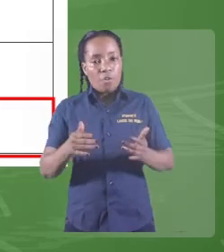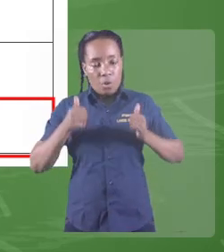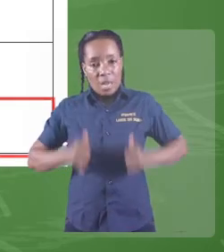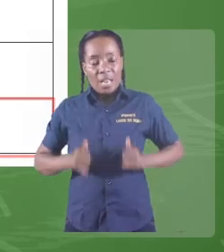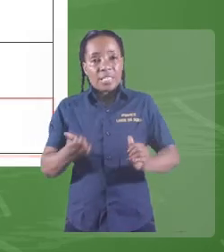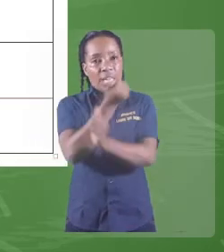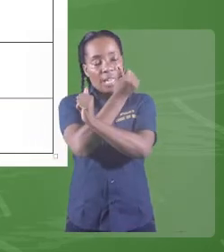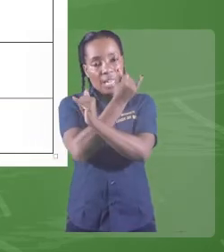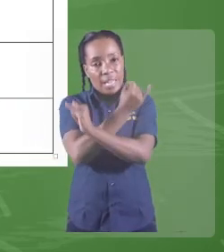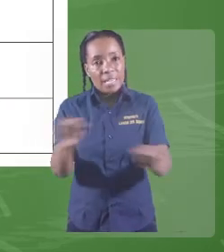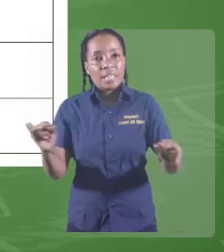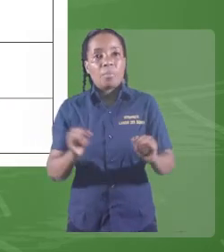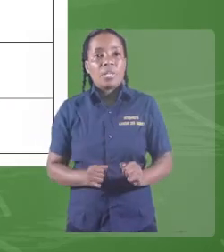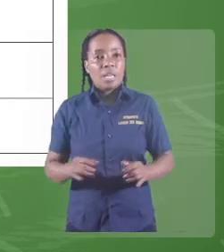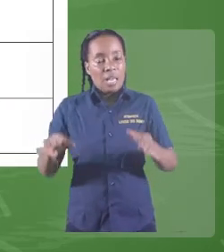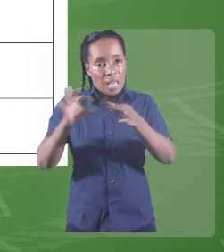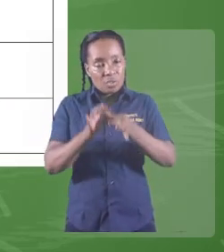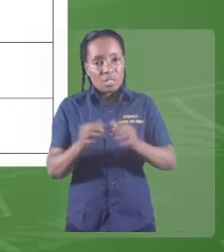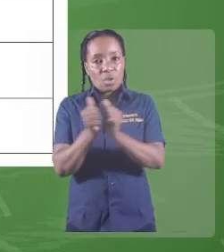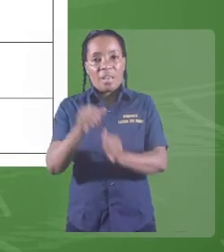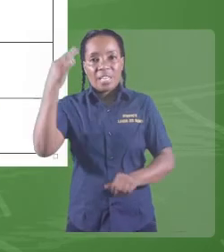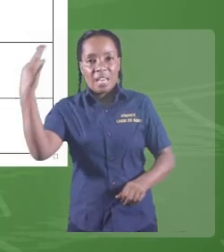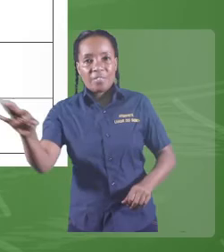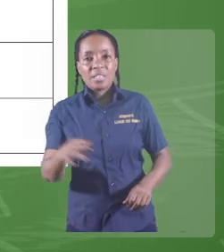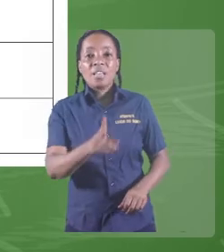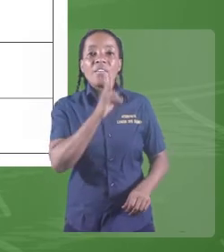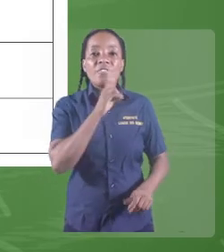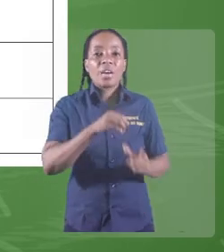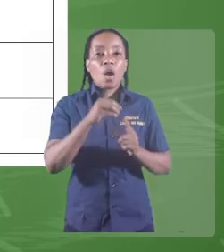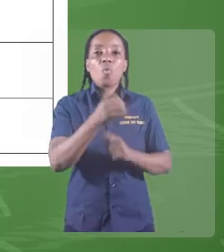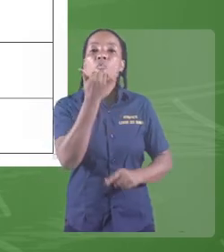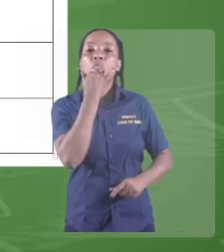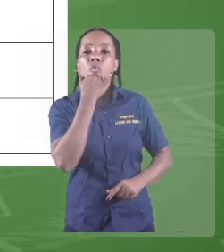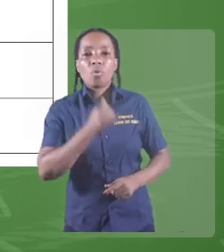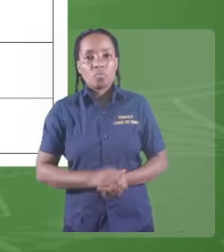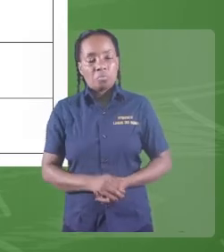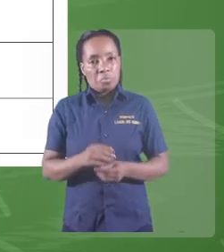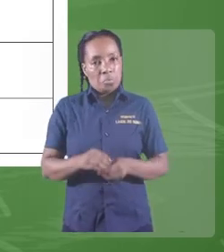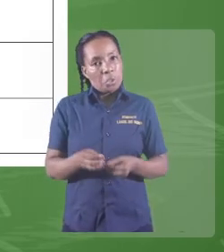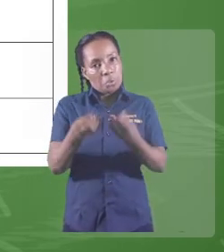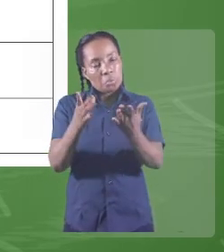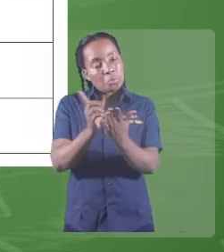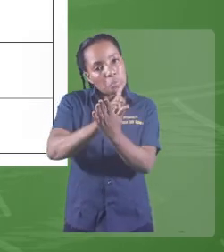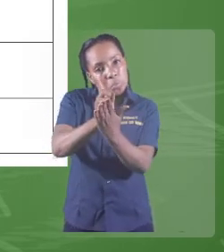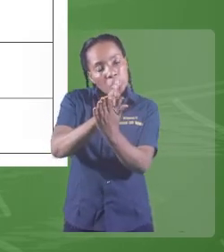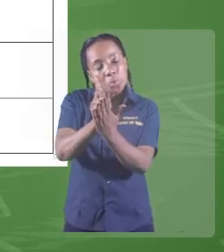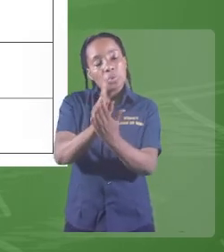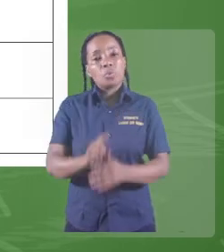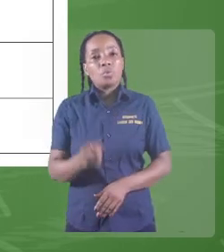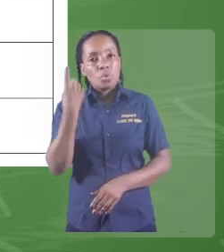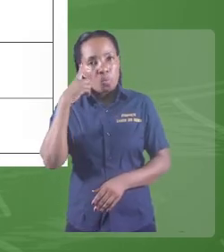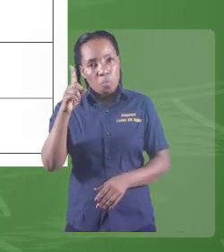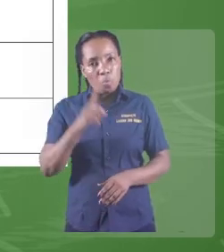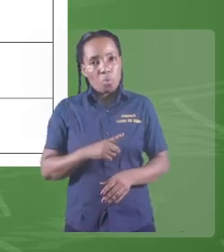France. Vrai ou faux? Je vous laisse quelques minutes pour traiter cette